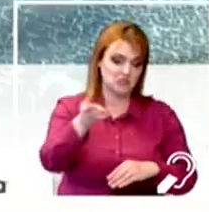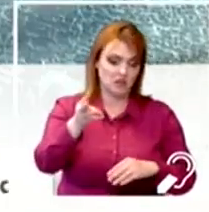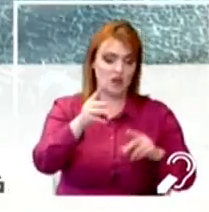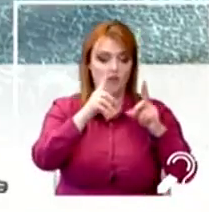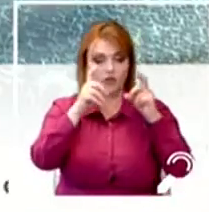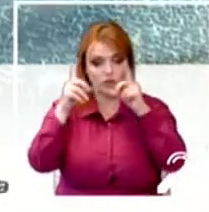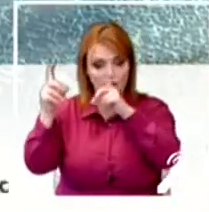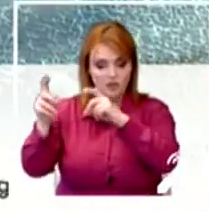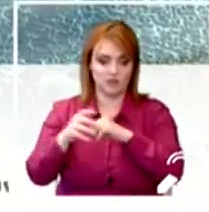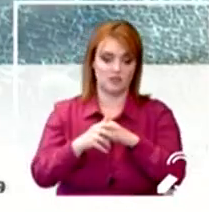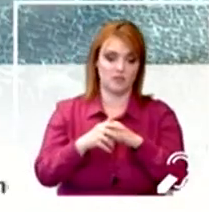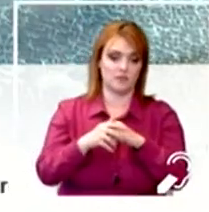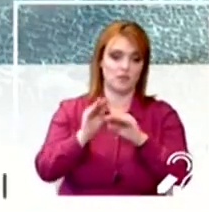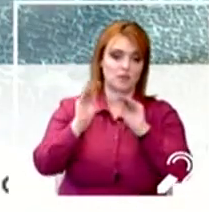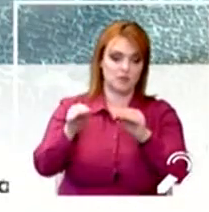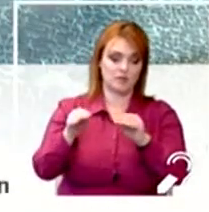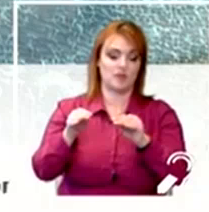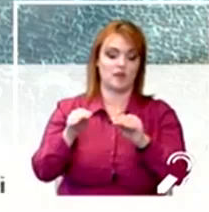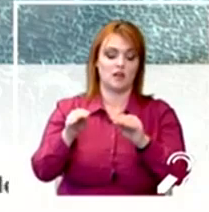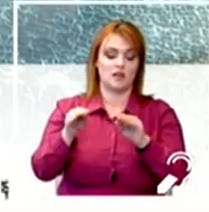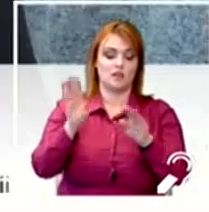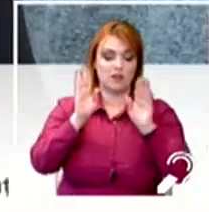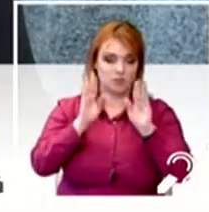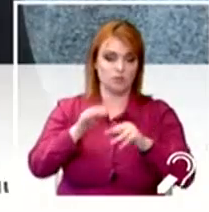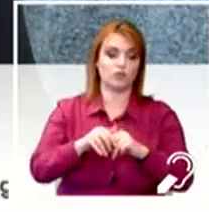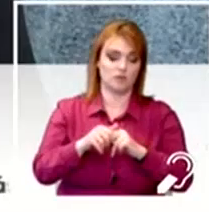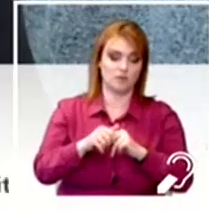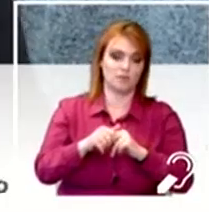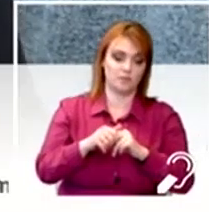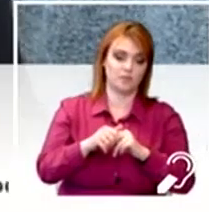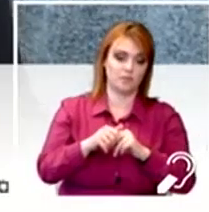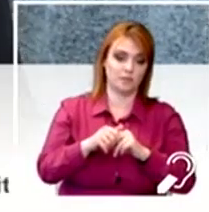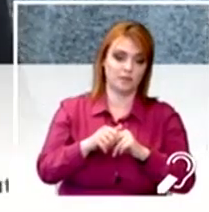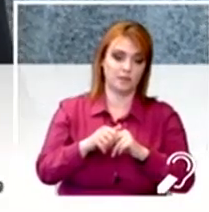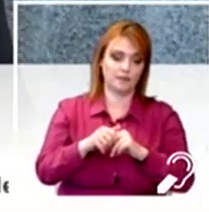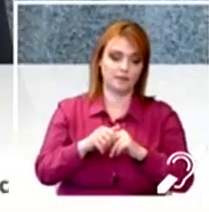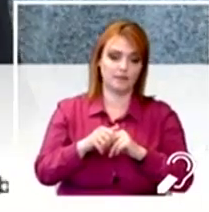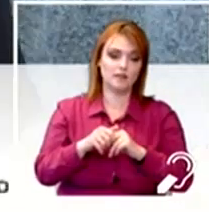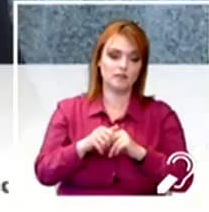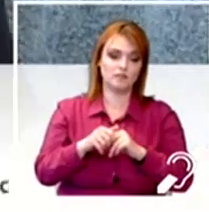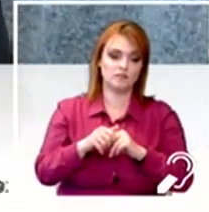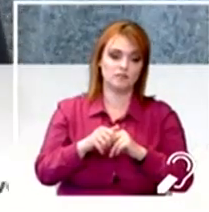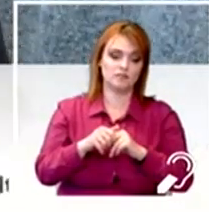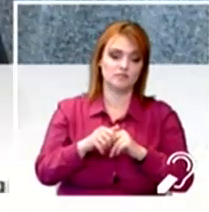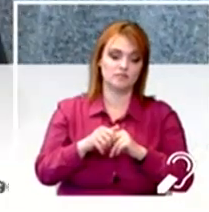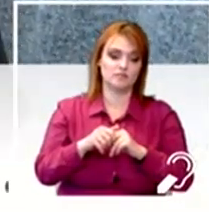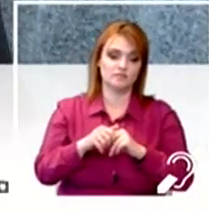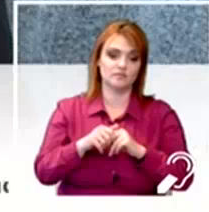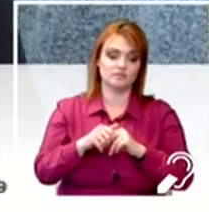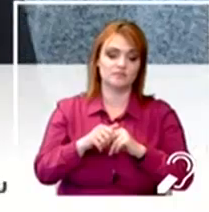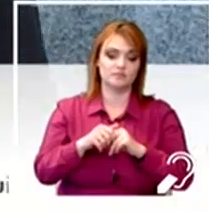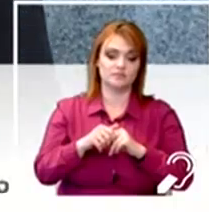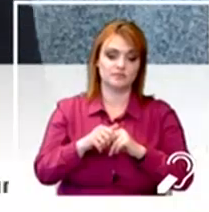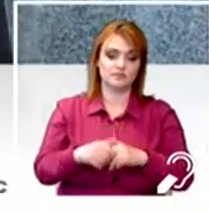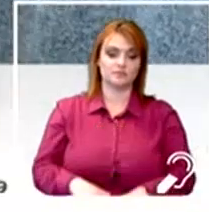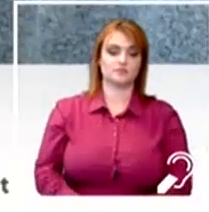fotografiat, au dat pe grupă și de-am aflat și au ieșit. Într-asta spunea că a fost ceva, a intrat în mașină, dar nu